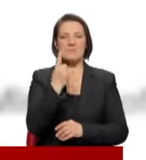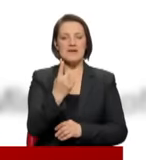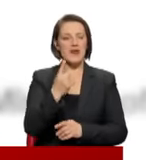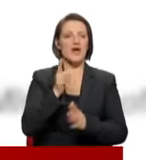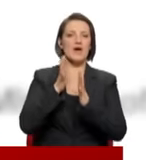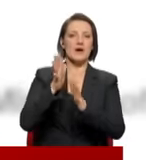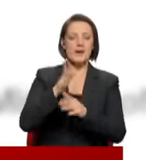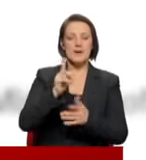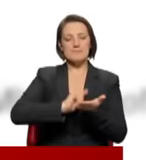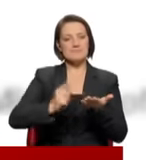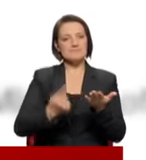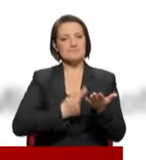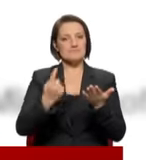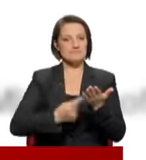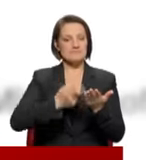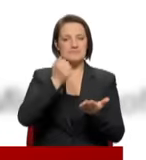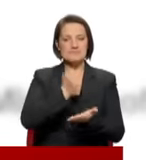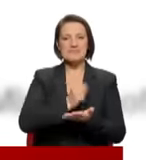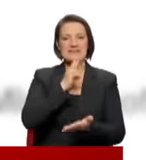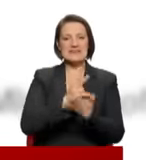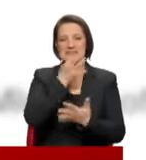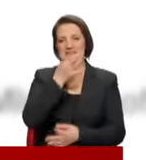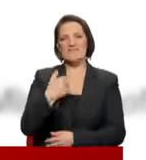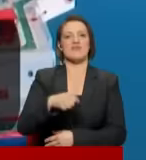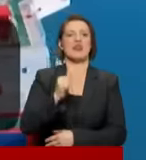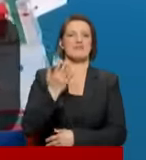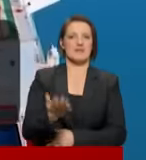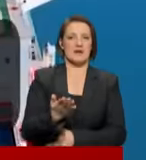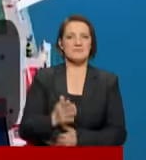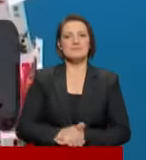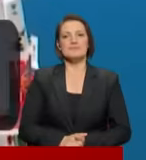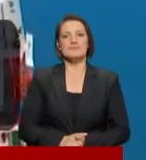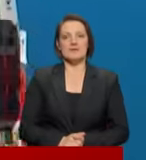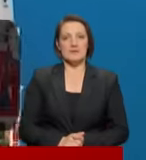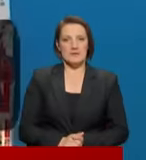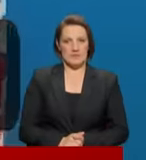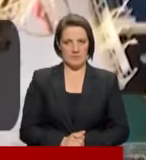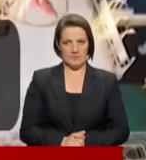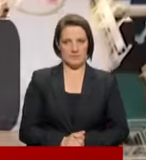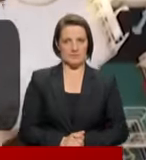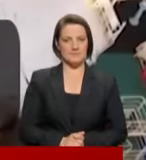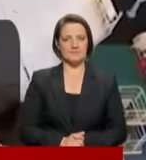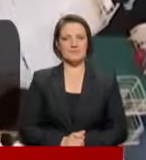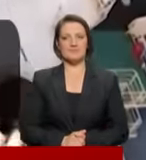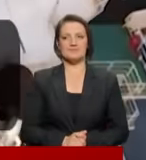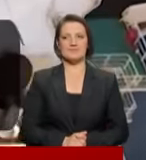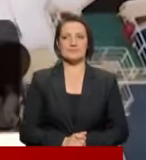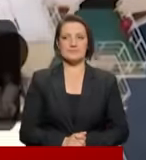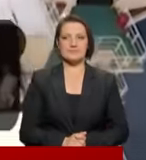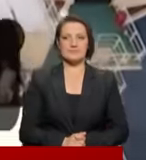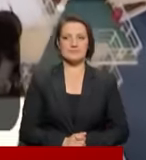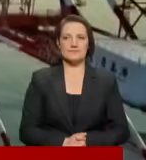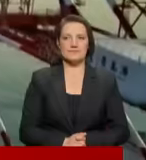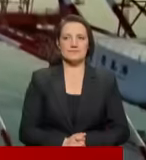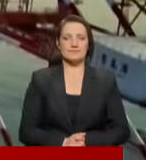bir ihracat beyanname tescilline kesinlikle izin verilmemektedir. Acaba bu 54 ürün dışındaki ürünlerin ihracatı neden